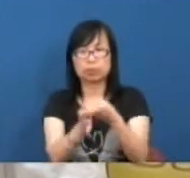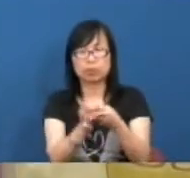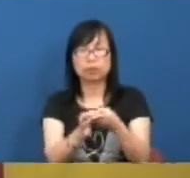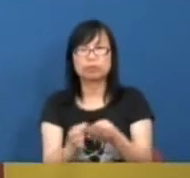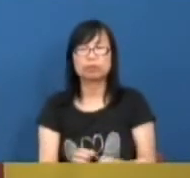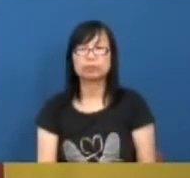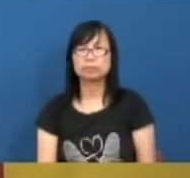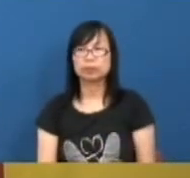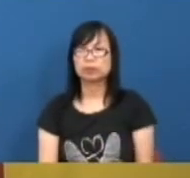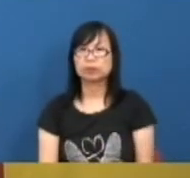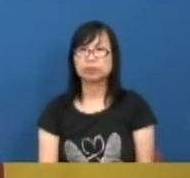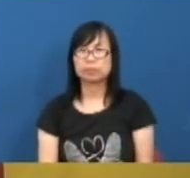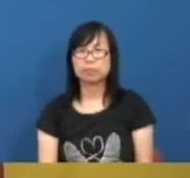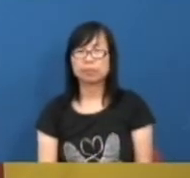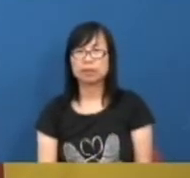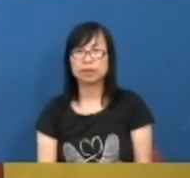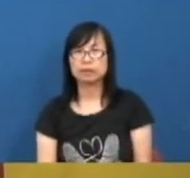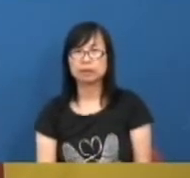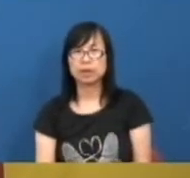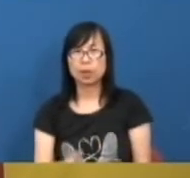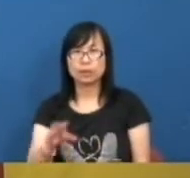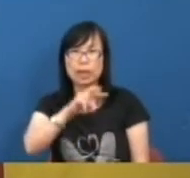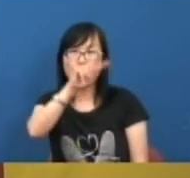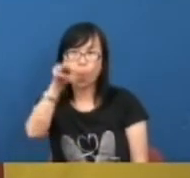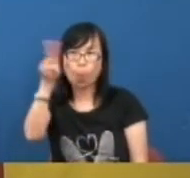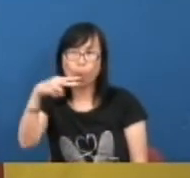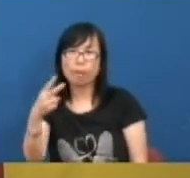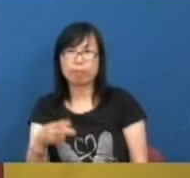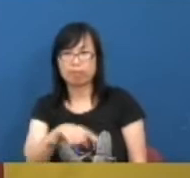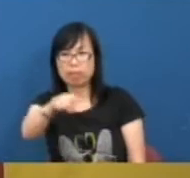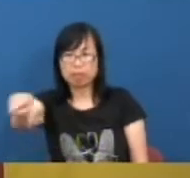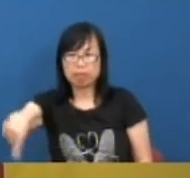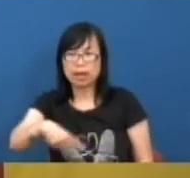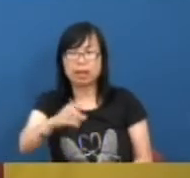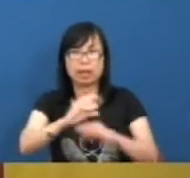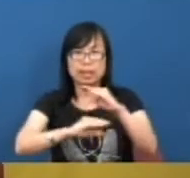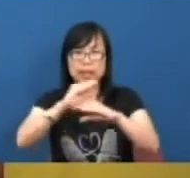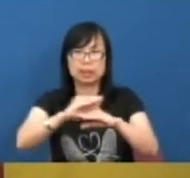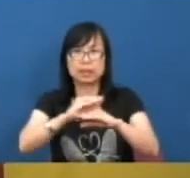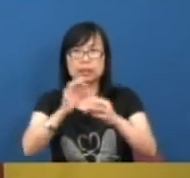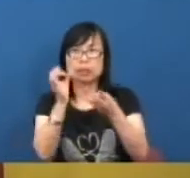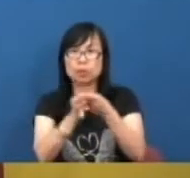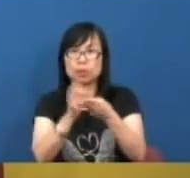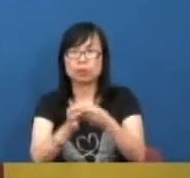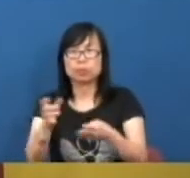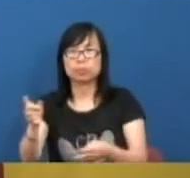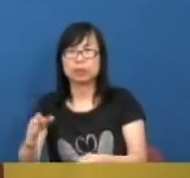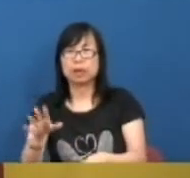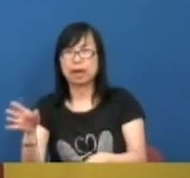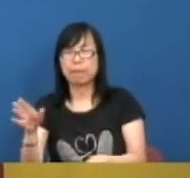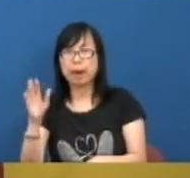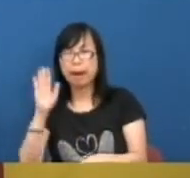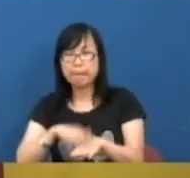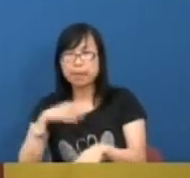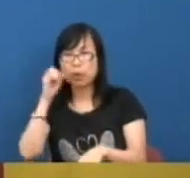佢哋話覓即係覓地去建居屋咧，其實長遠 有幾個方案啦。你剛才阿 Chris 講咧，